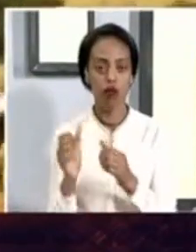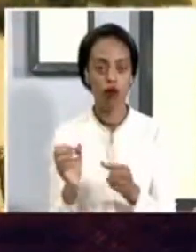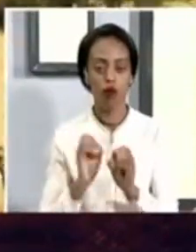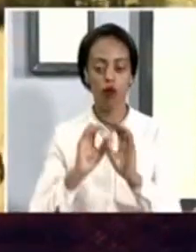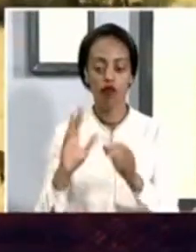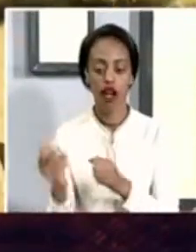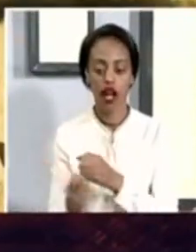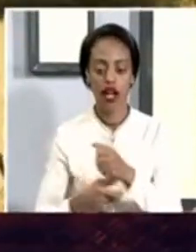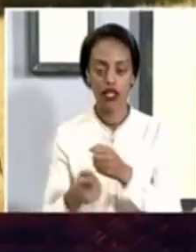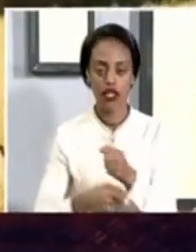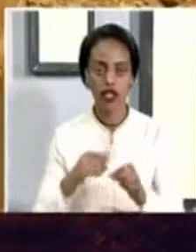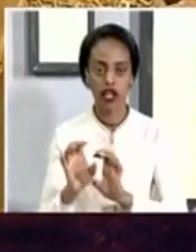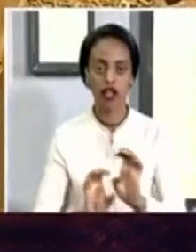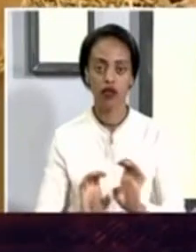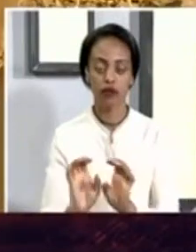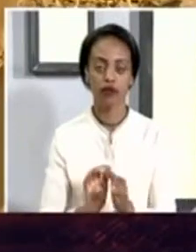ኣካይዶም